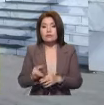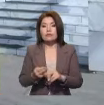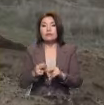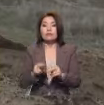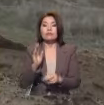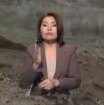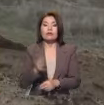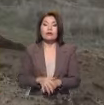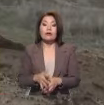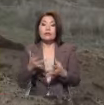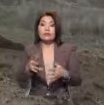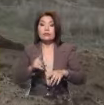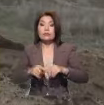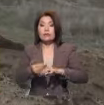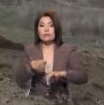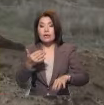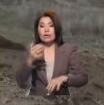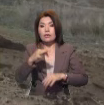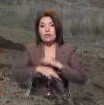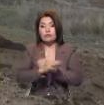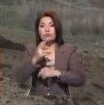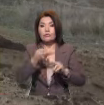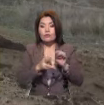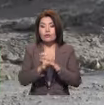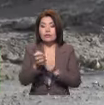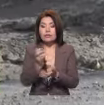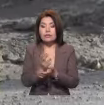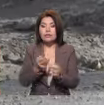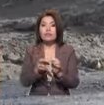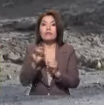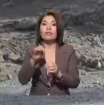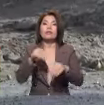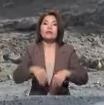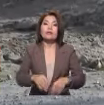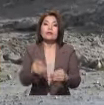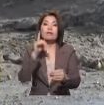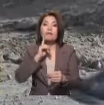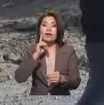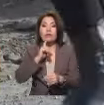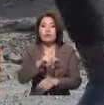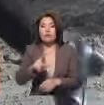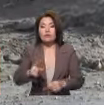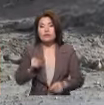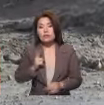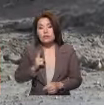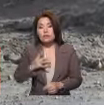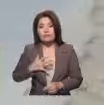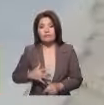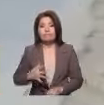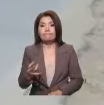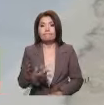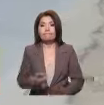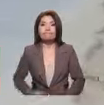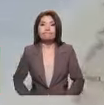деген. Алдағы уақытта оңтүстік батыс ауданы көшелеріне тас жол толықтай төселетін болады. Әзірге халықтың күтуден басқа амалы жоқ.